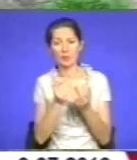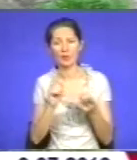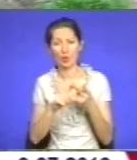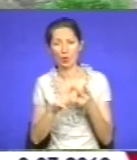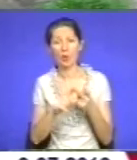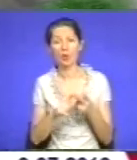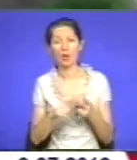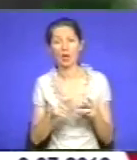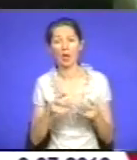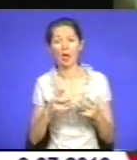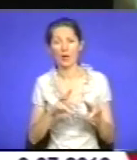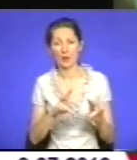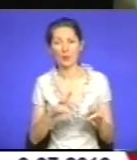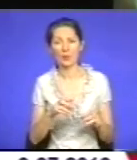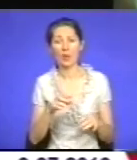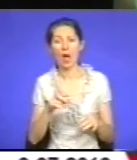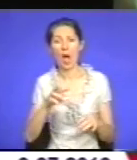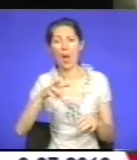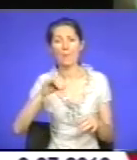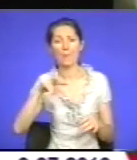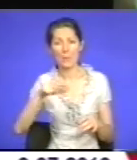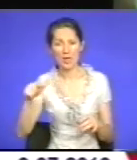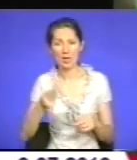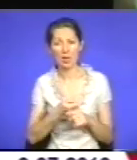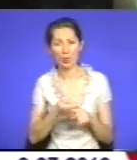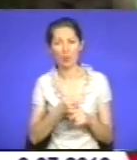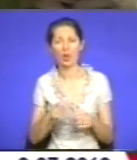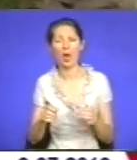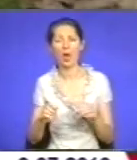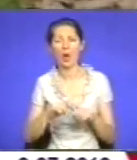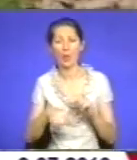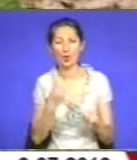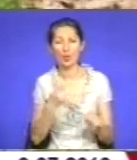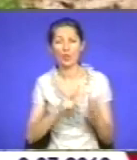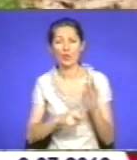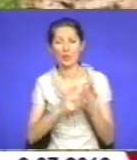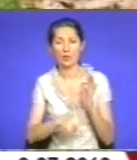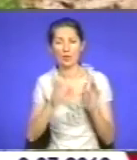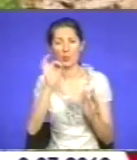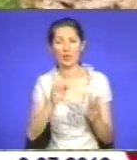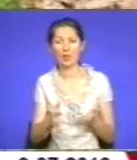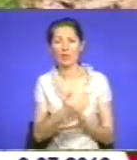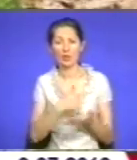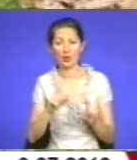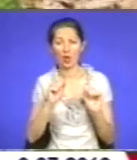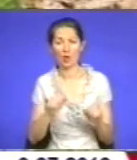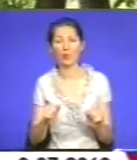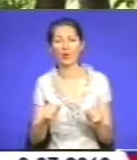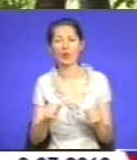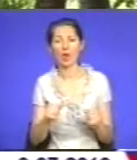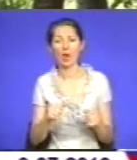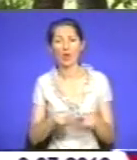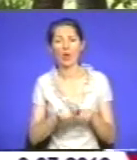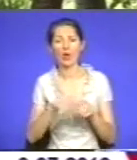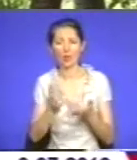У субтропічних регіонах паразит пошкоджує до 80% урожаю. Міль може знищувати плоди і в сховищах.